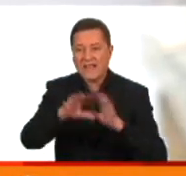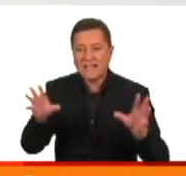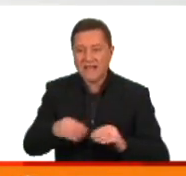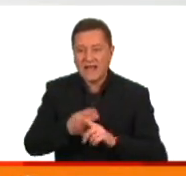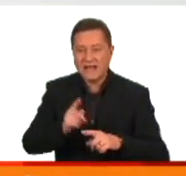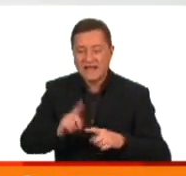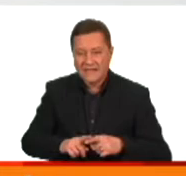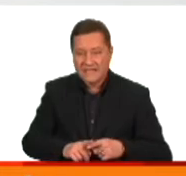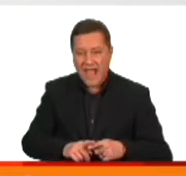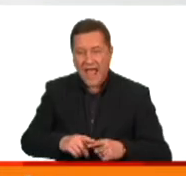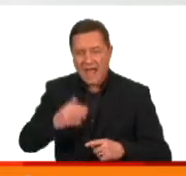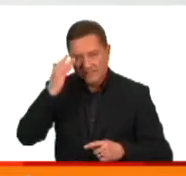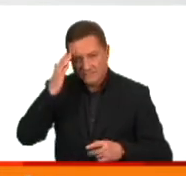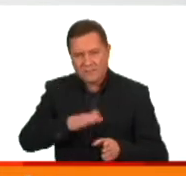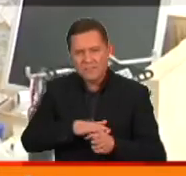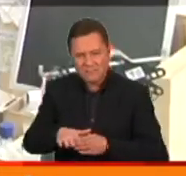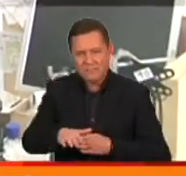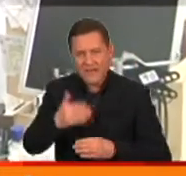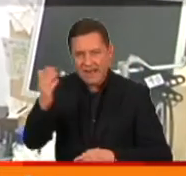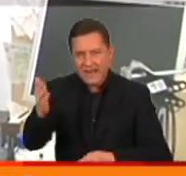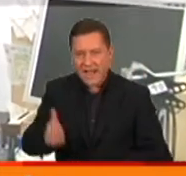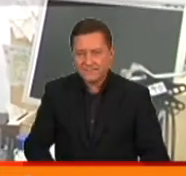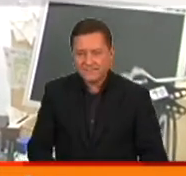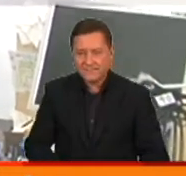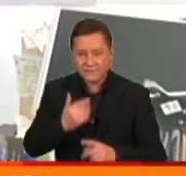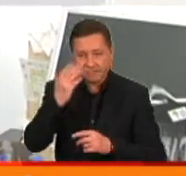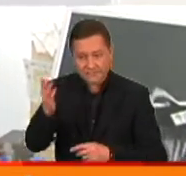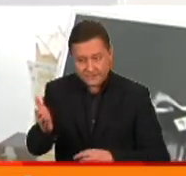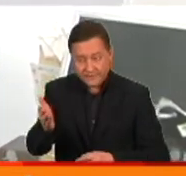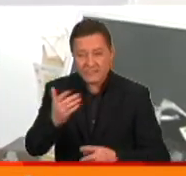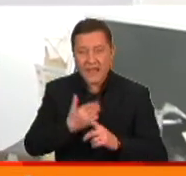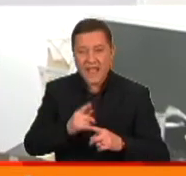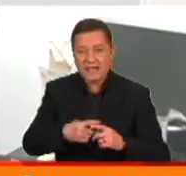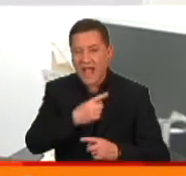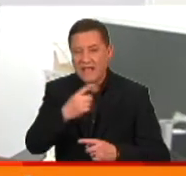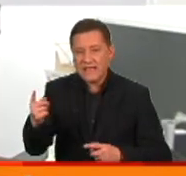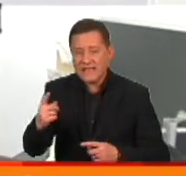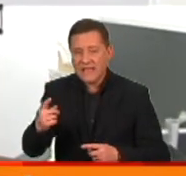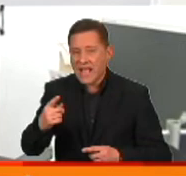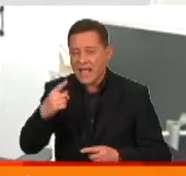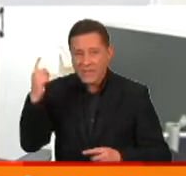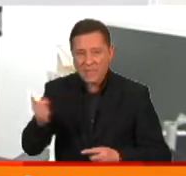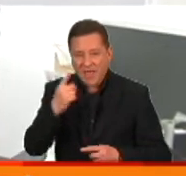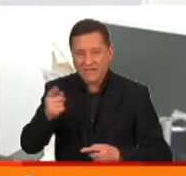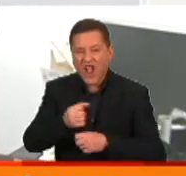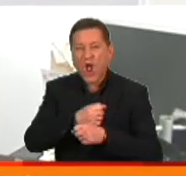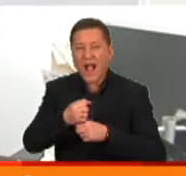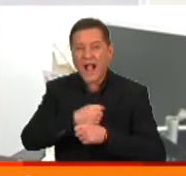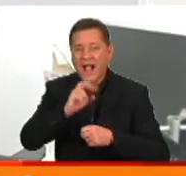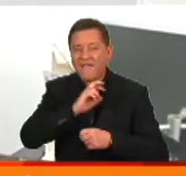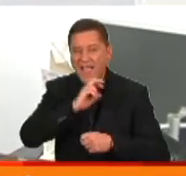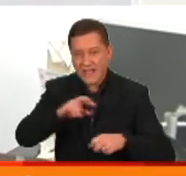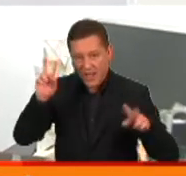і є втіленням його оптичної мрії. От, власне, одні з перших прототипів кофейних очків, які я вже